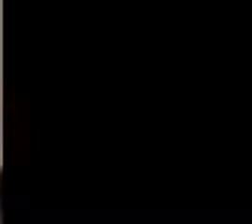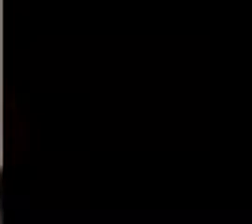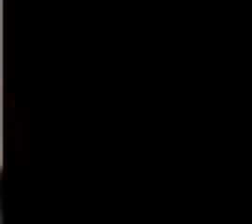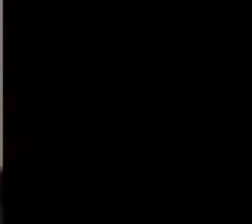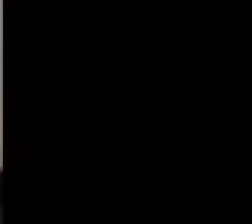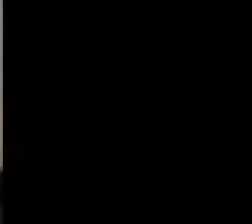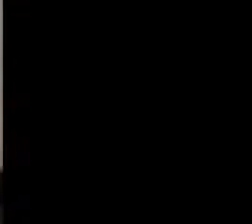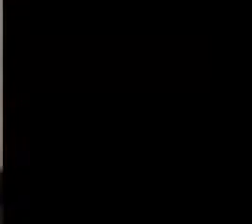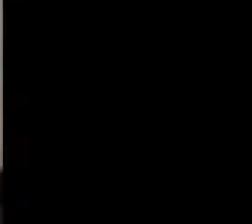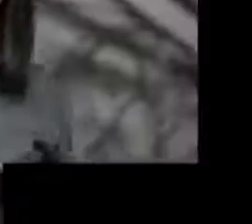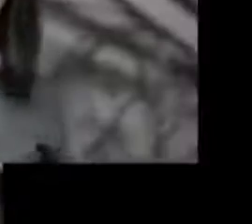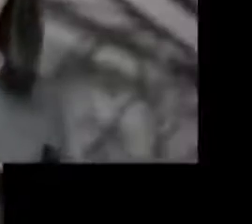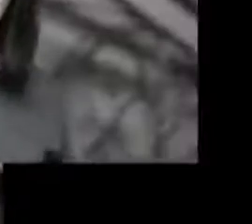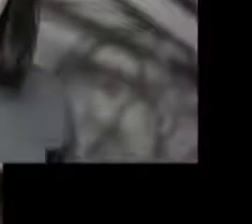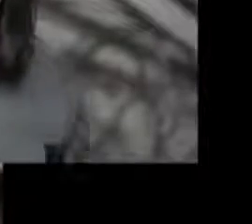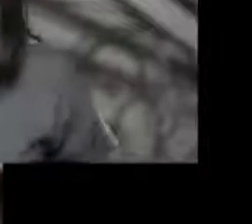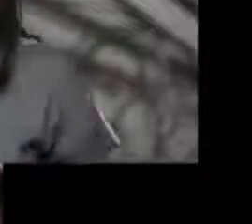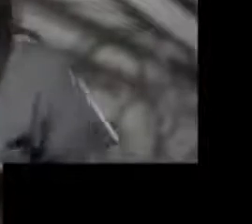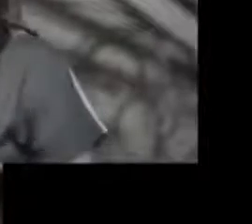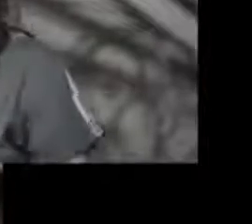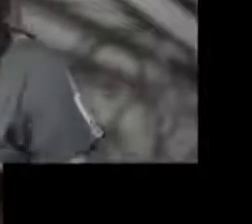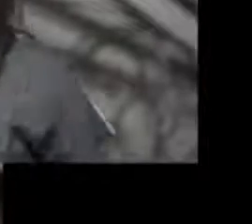kita ini